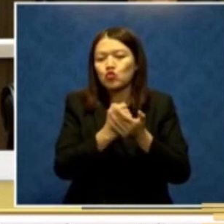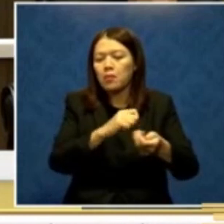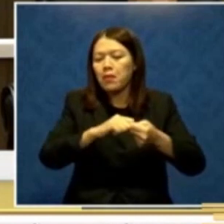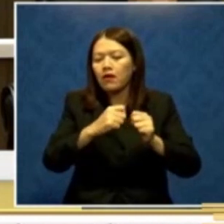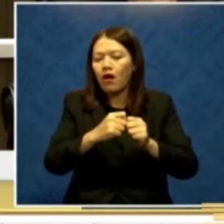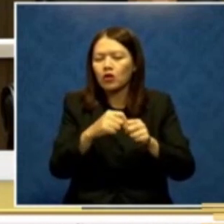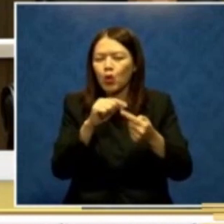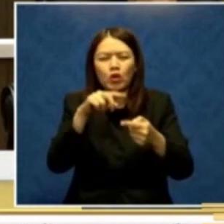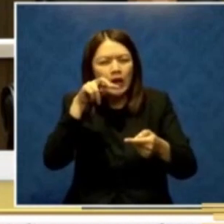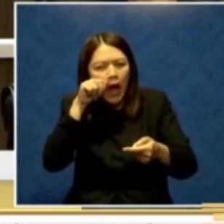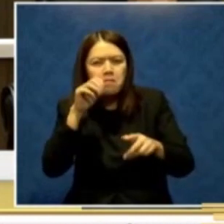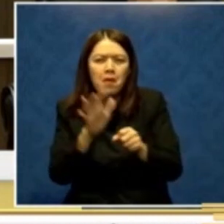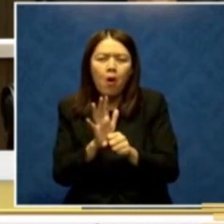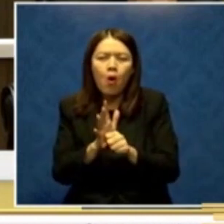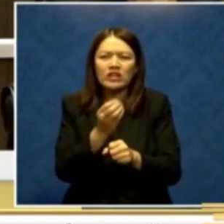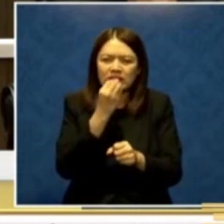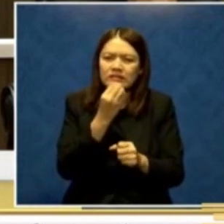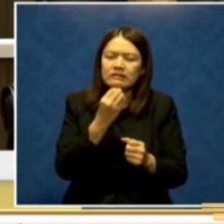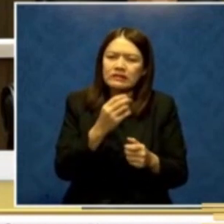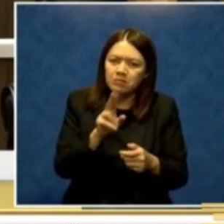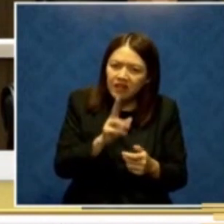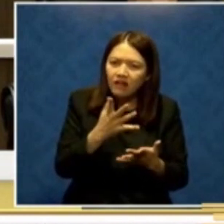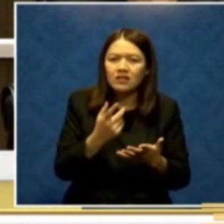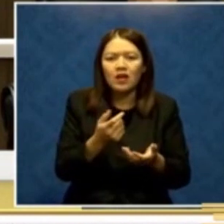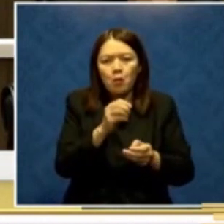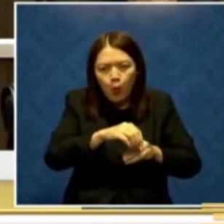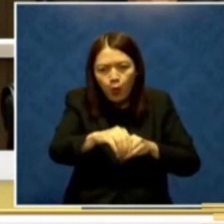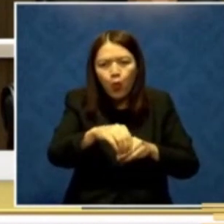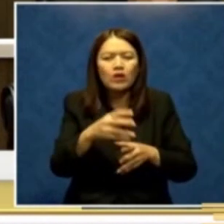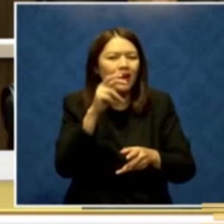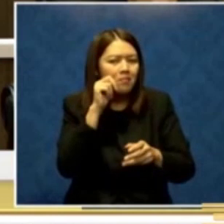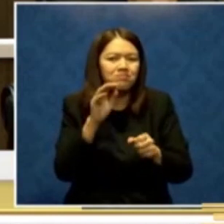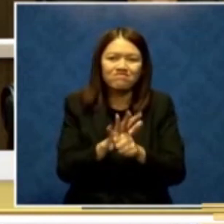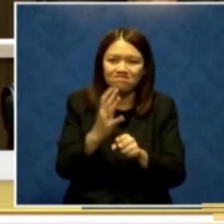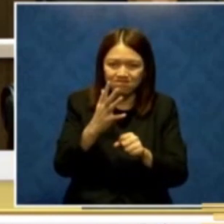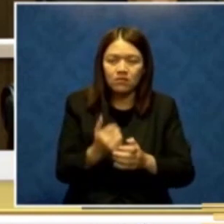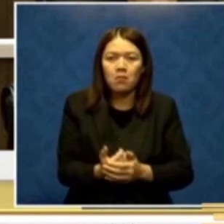ุกุย